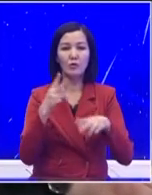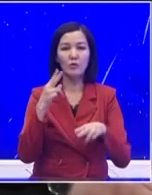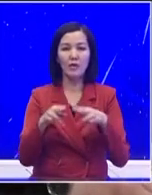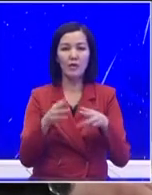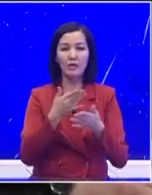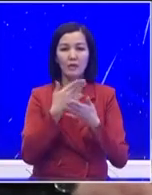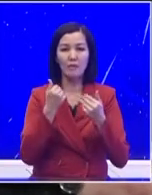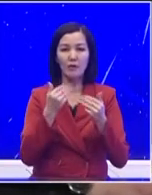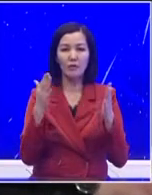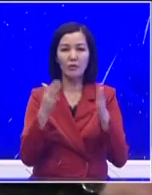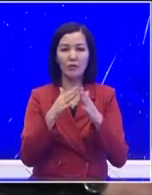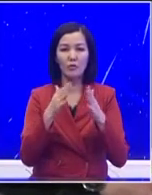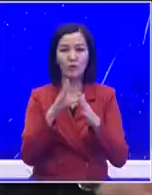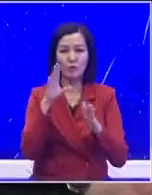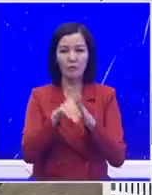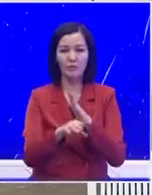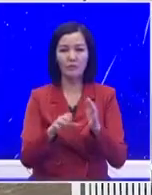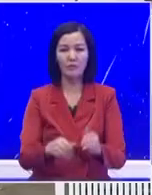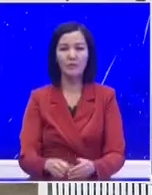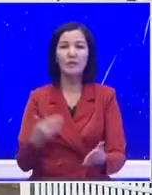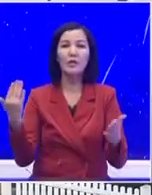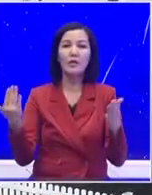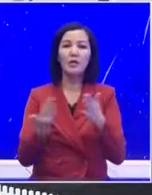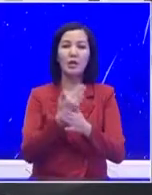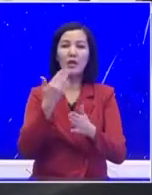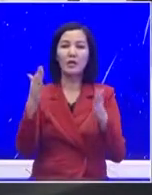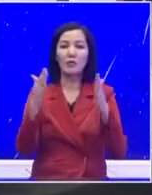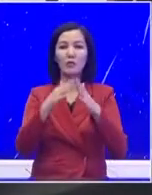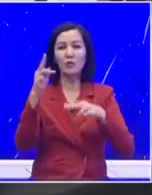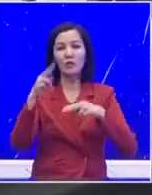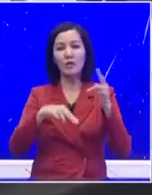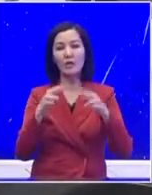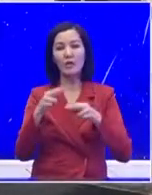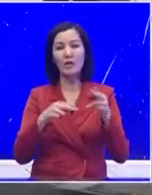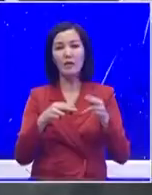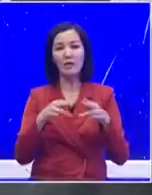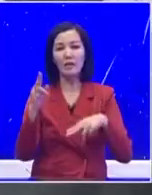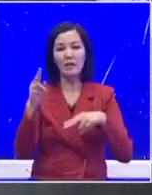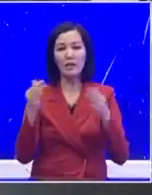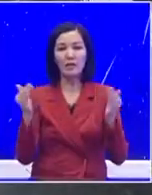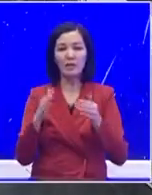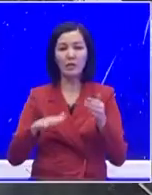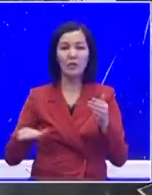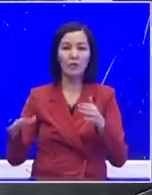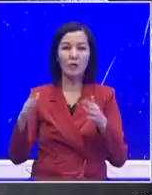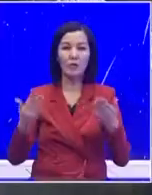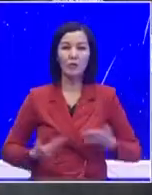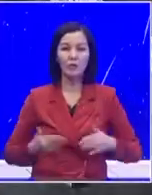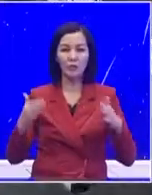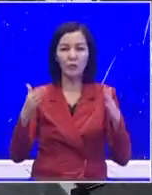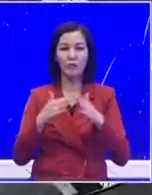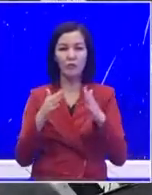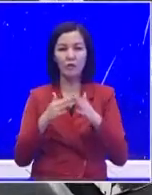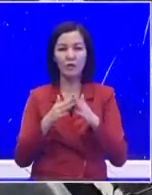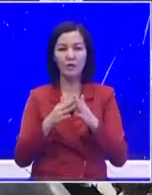тұрған үйлер осының есебінде. Жаңадан бой көтерген коттеджді қалашықпен салынатын шағын аудандардағы тұрғын үйлер талапқа сай